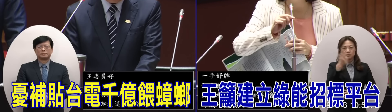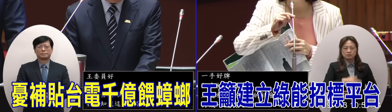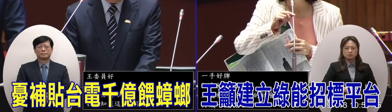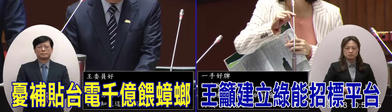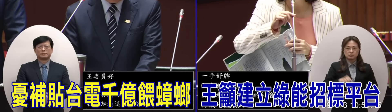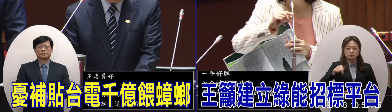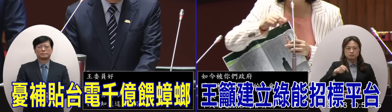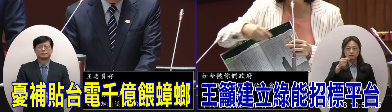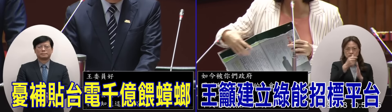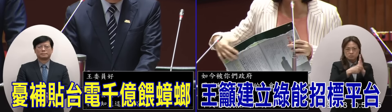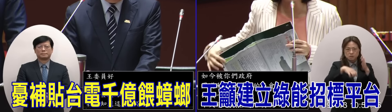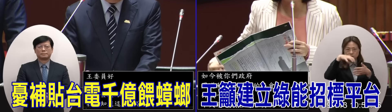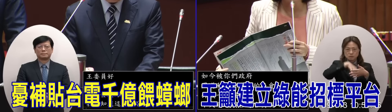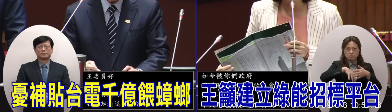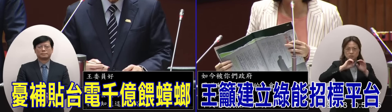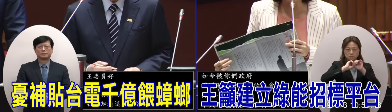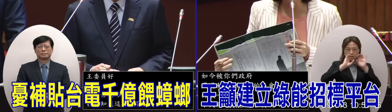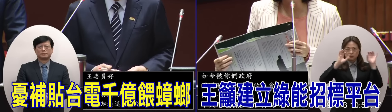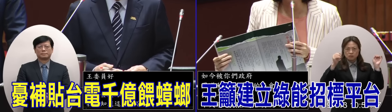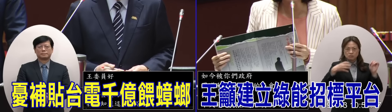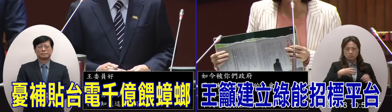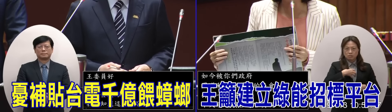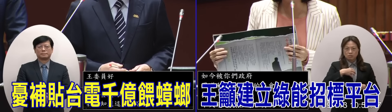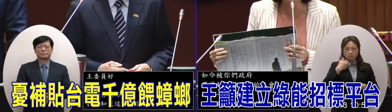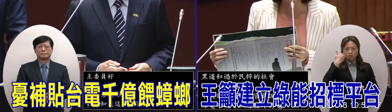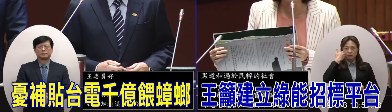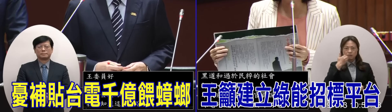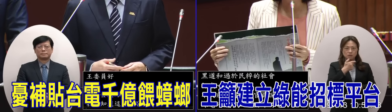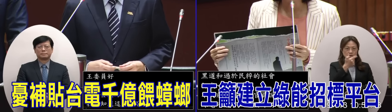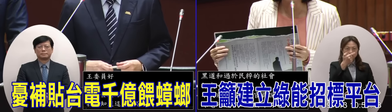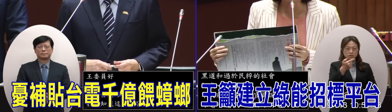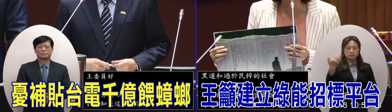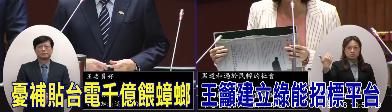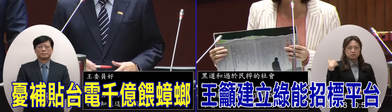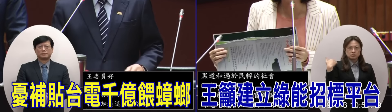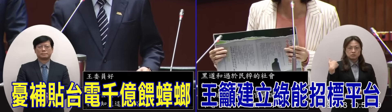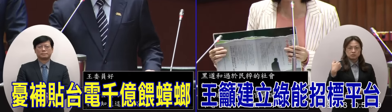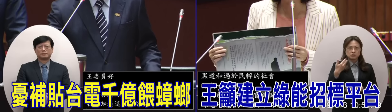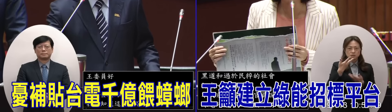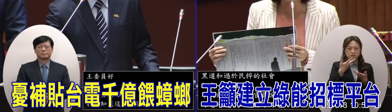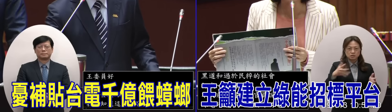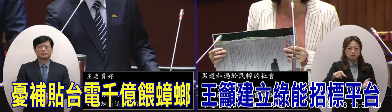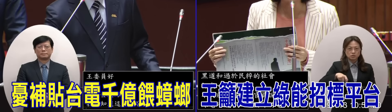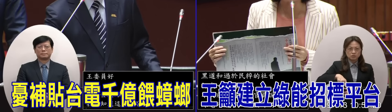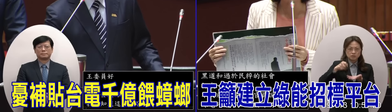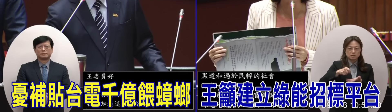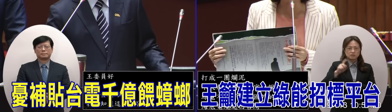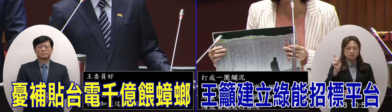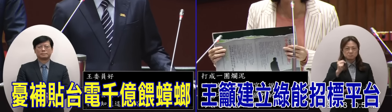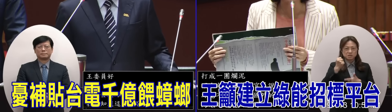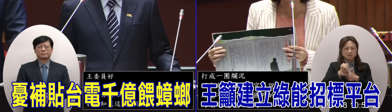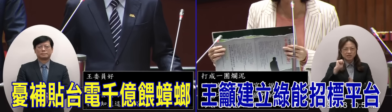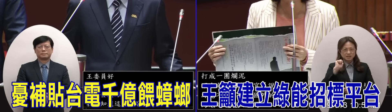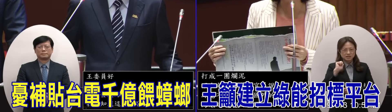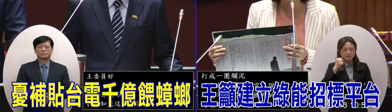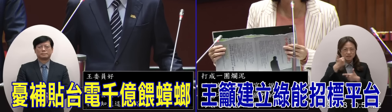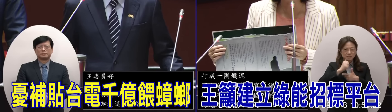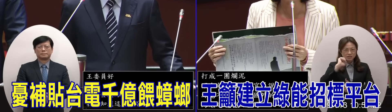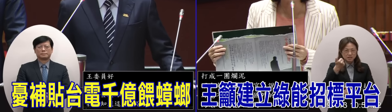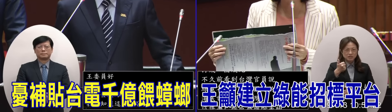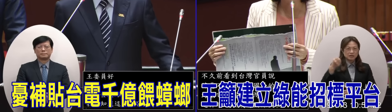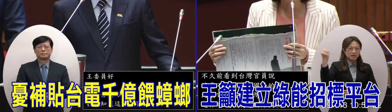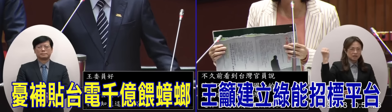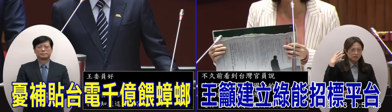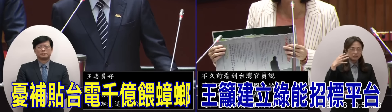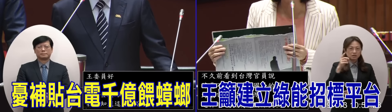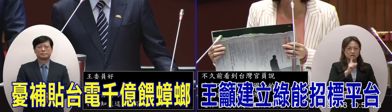悚，把过去我们非常多的大家提出来的建议，还有大家听到的一